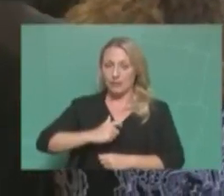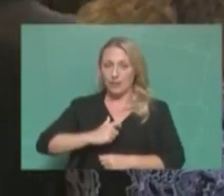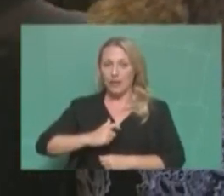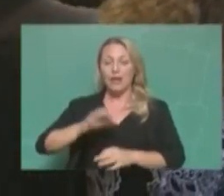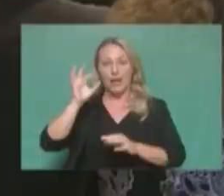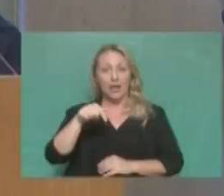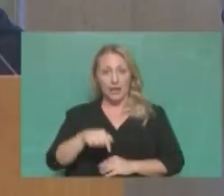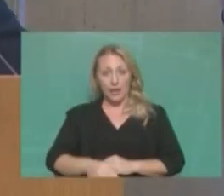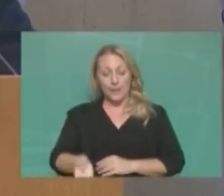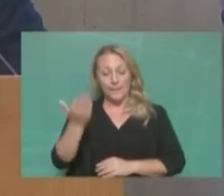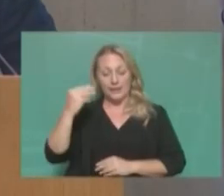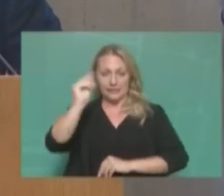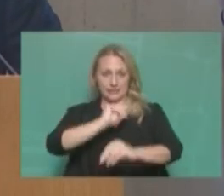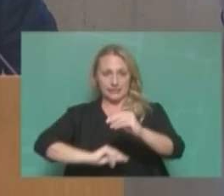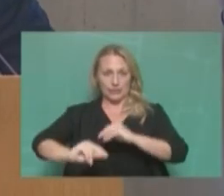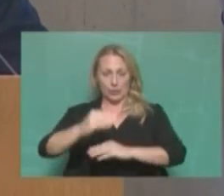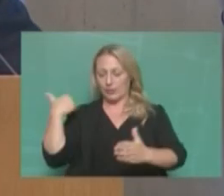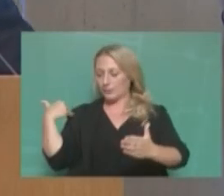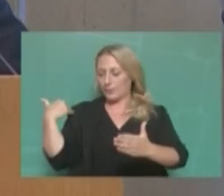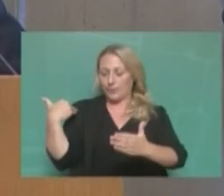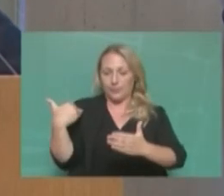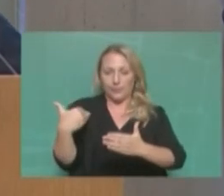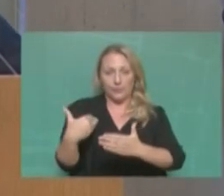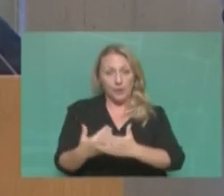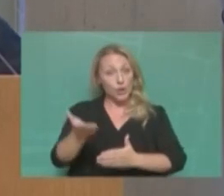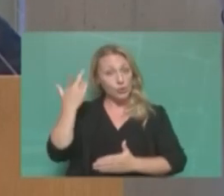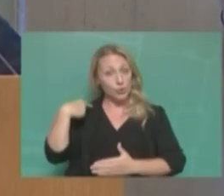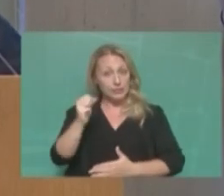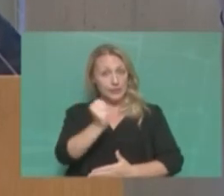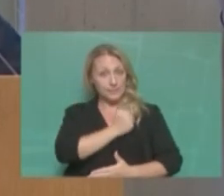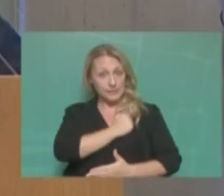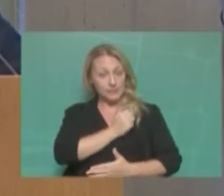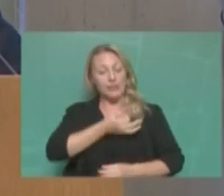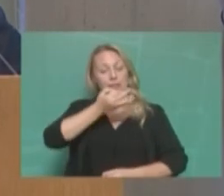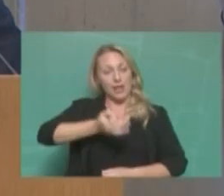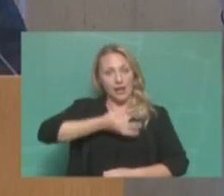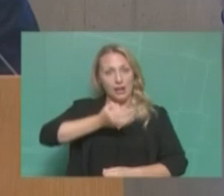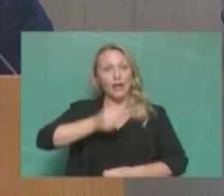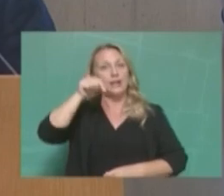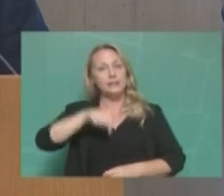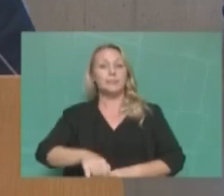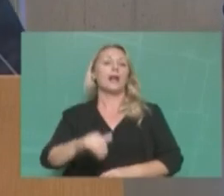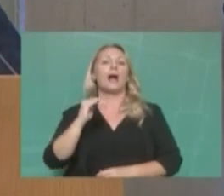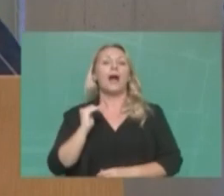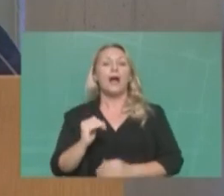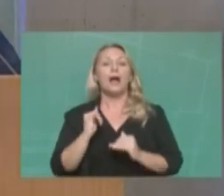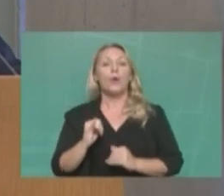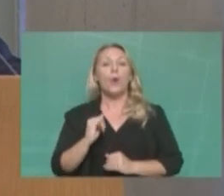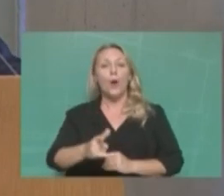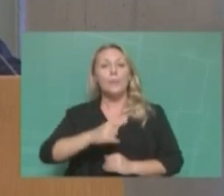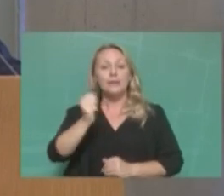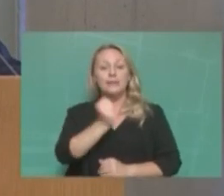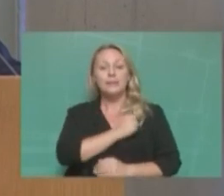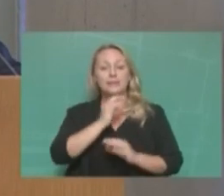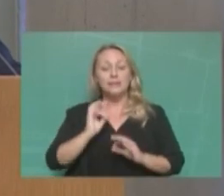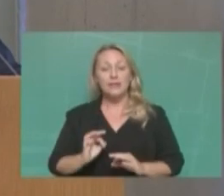με αναπλασμένη τη διεθνή της έκθεση, με αυξητικές τάσεις στον τουρισμό, με πράσινο αξιόπιστες αστικές συγκοινωνίες,